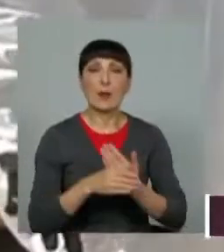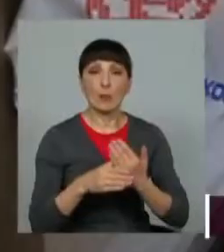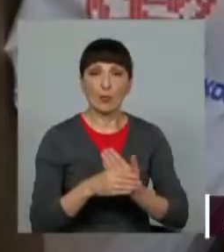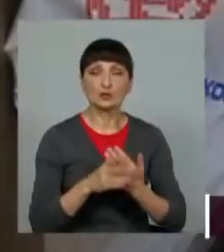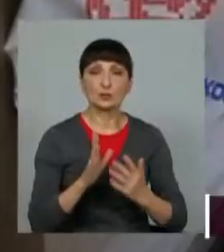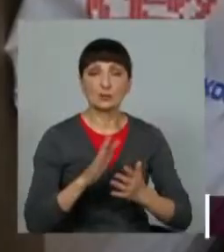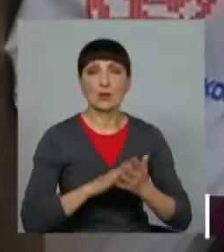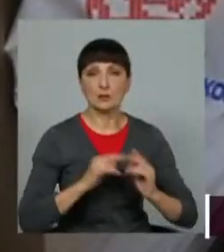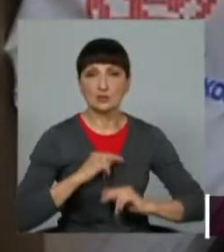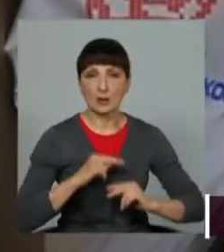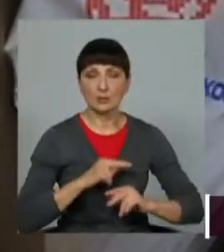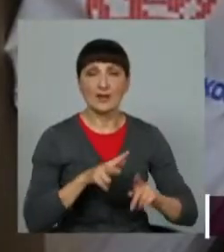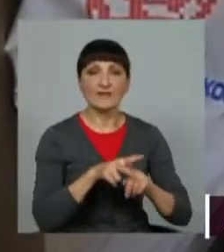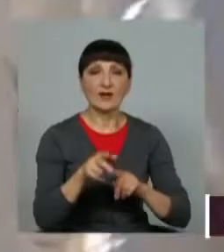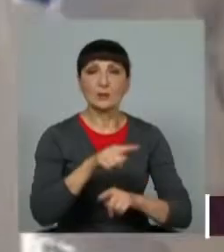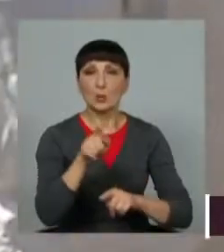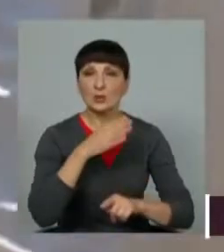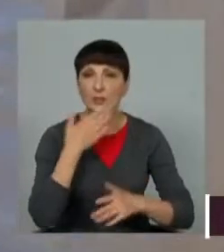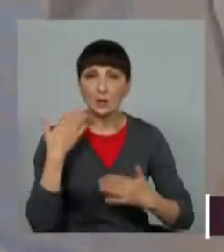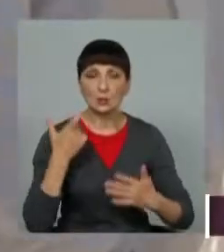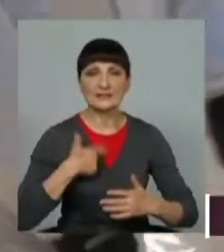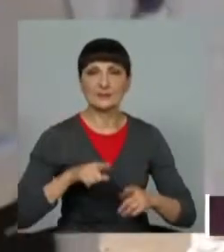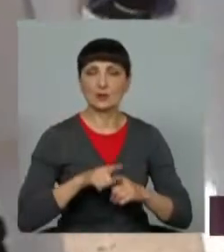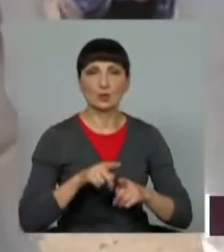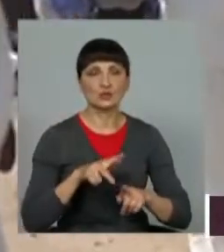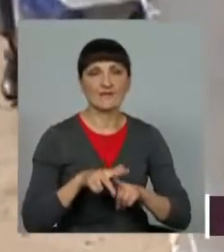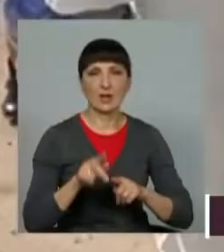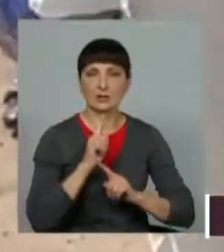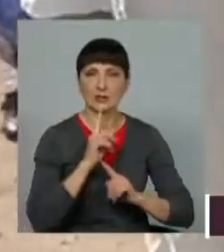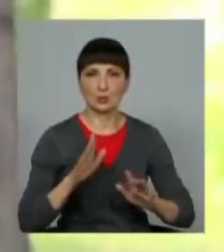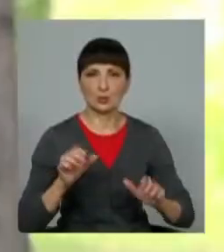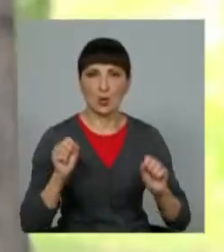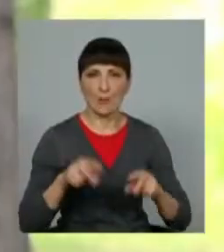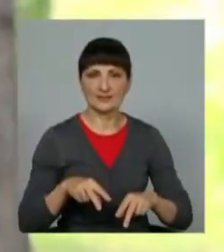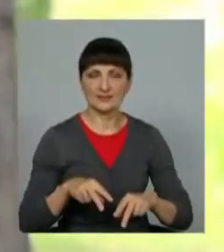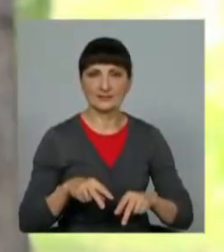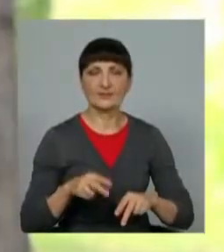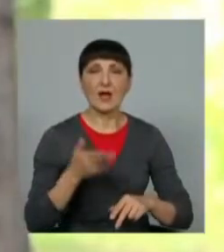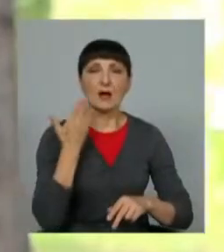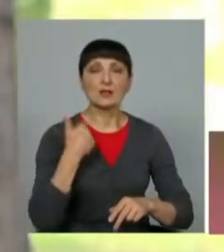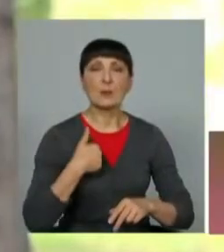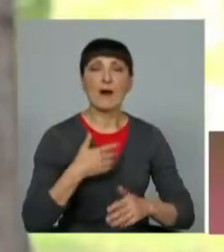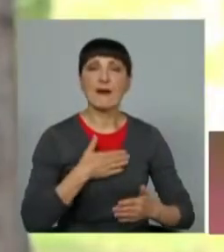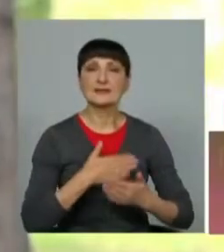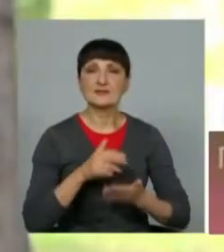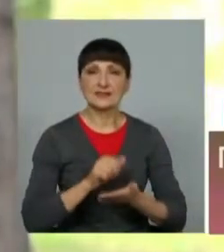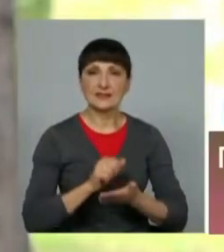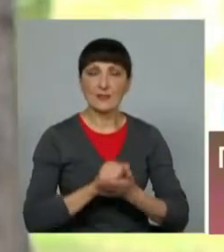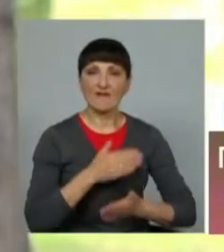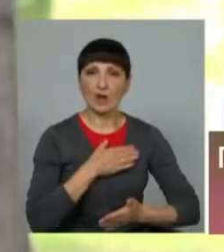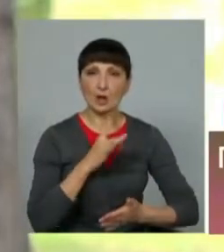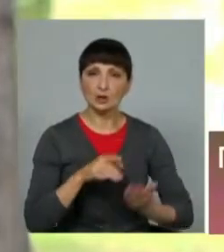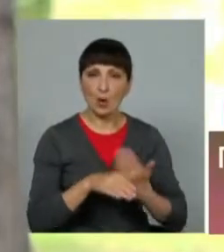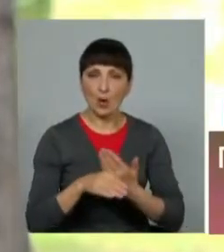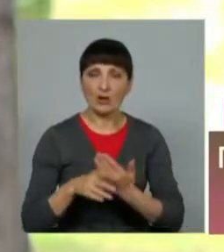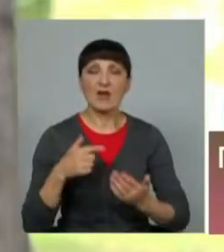благородным делом, не нанося вред ни себе, ни окружающим, говорят общественные активисты. И вот когда мы активно занимаемся волонтерством, к сожалению,